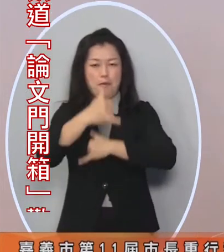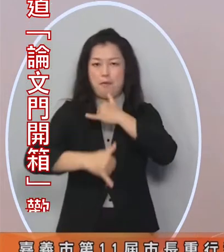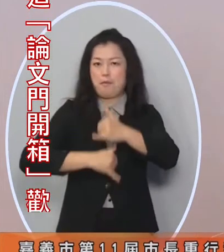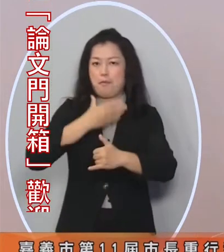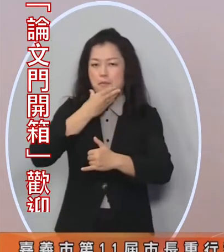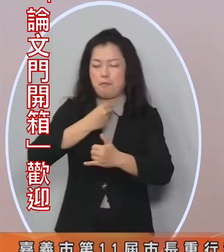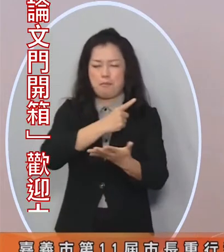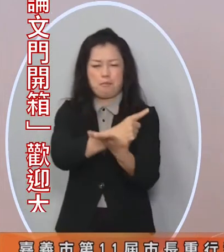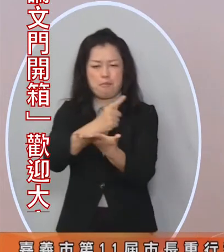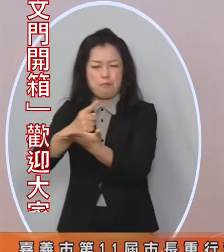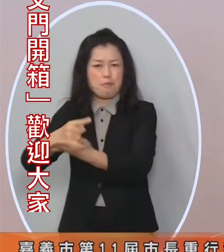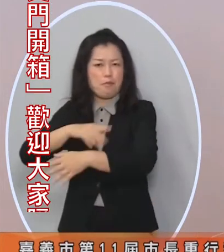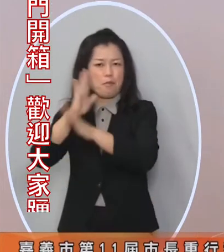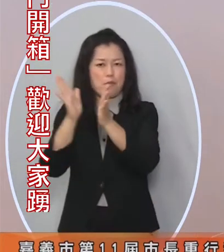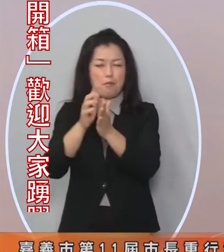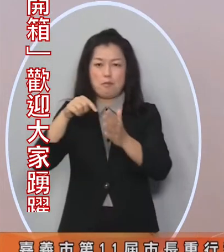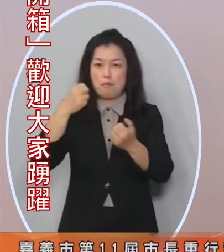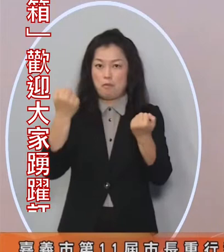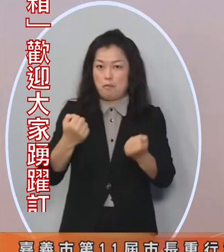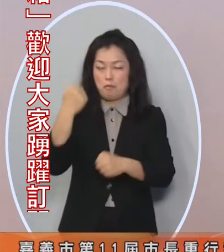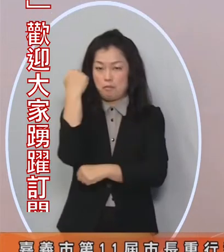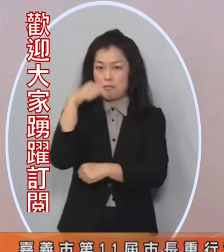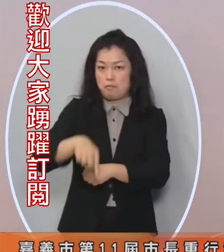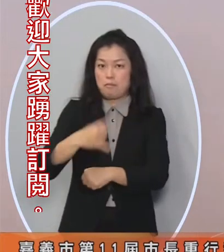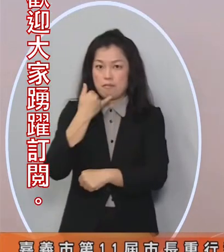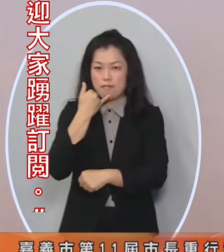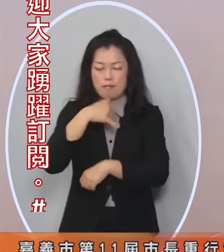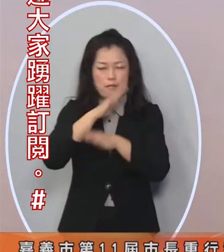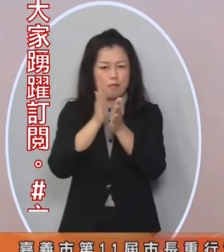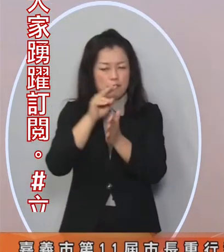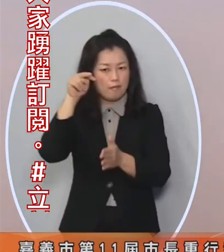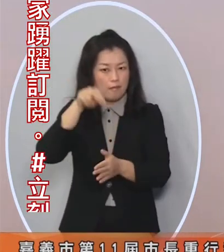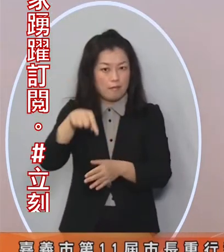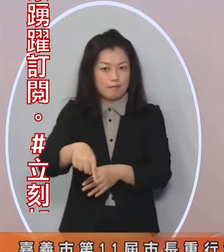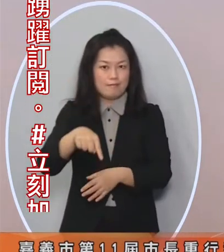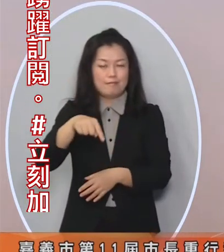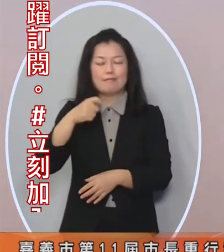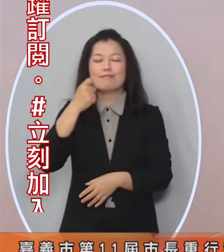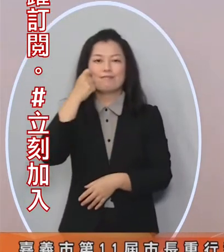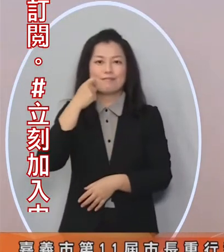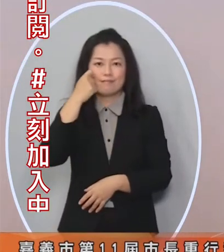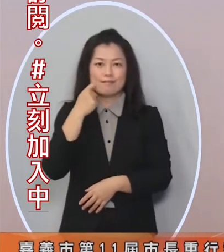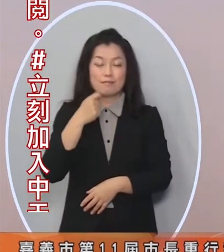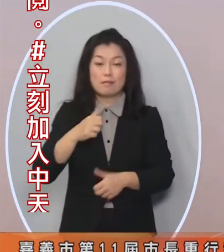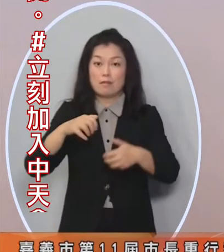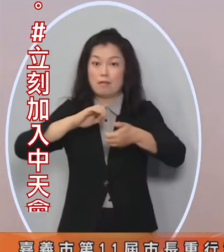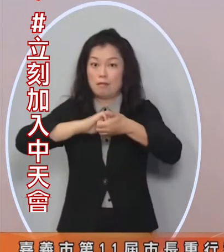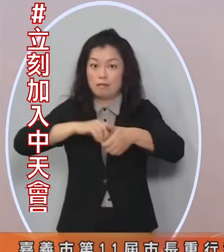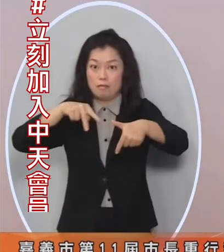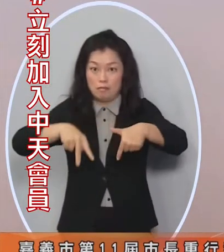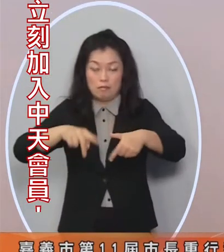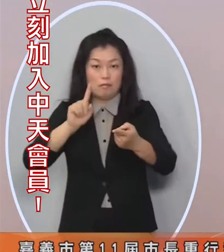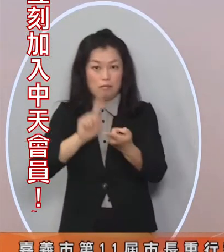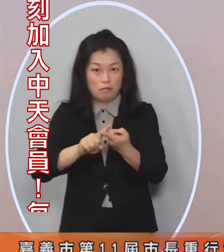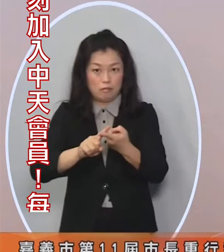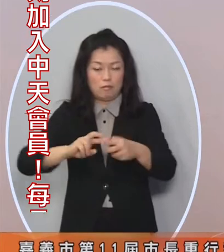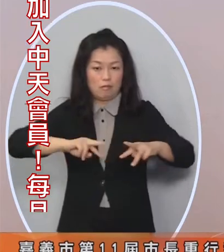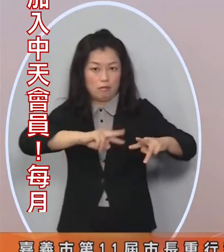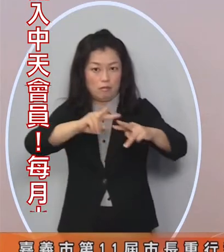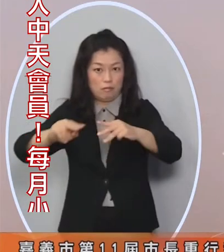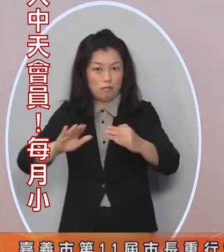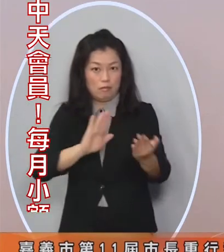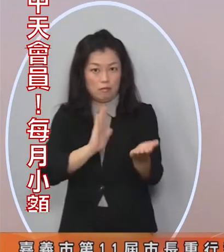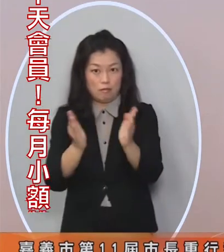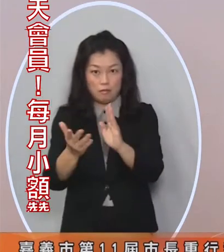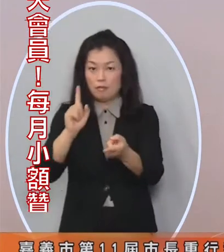喜欢。咱伫这家只有认真拍拼，咱的定位若对，咱的方向对，咱就会当勇